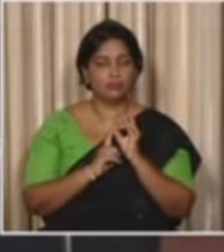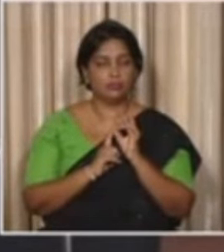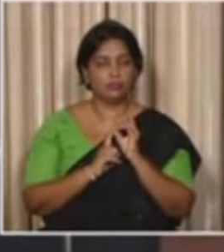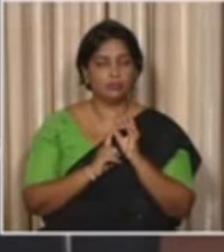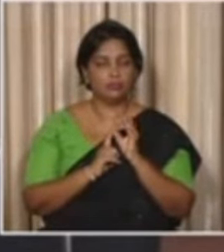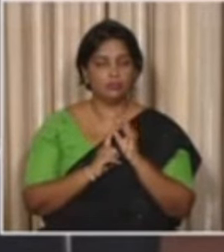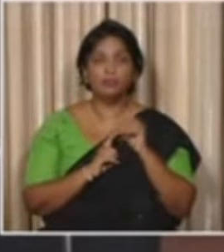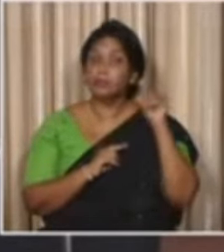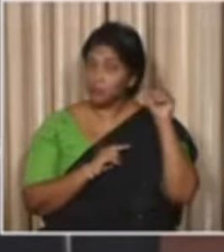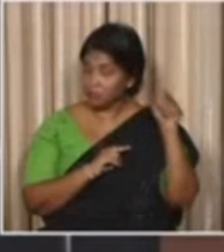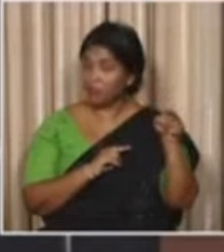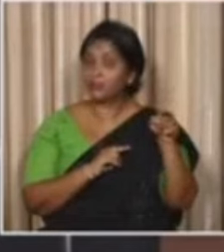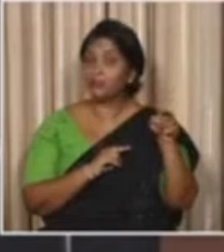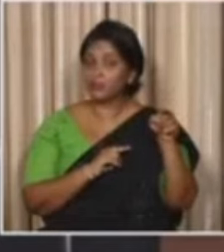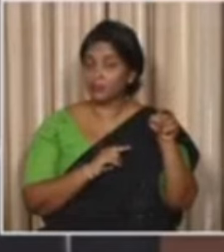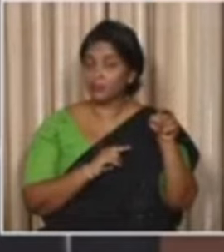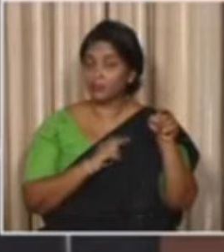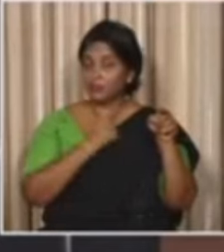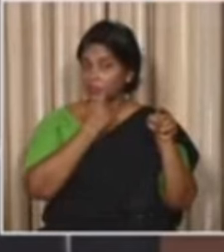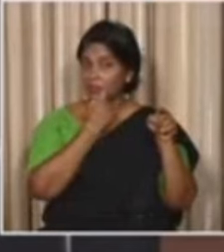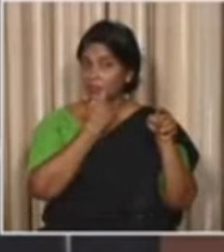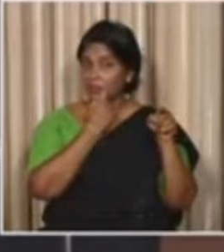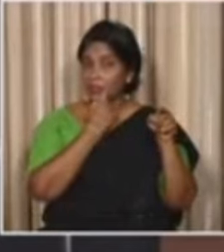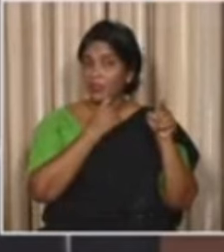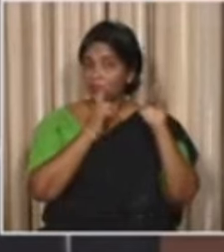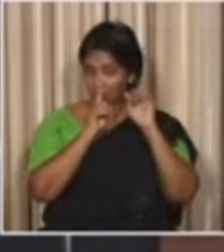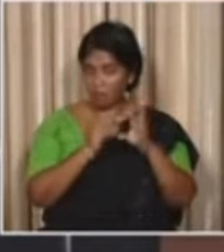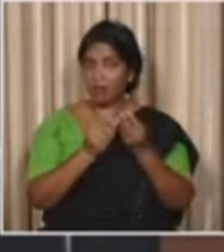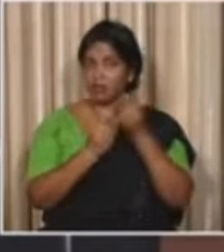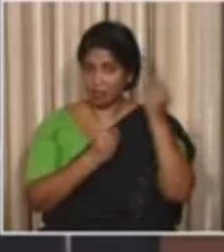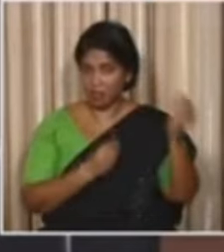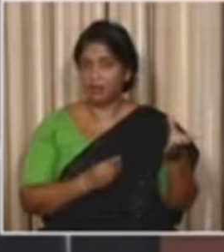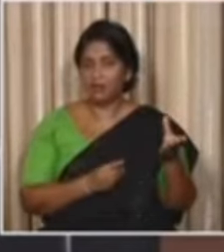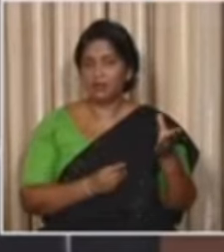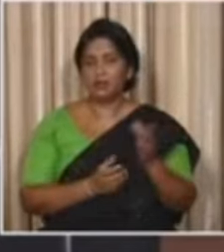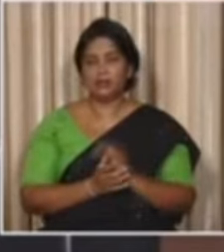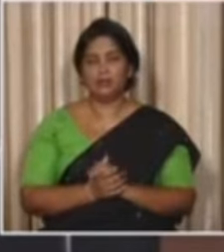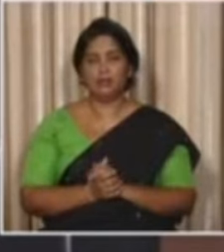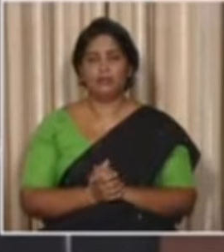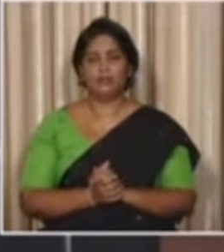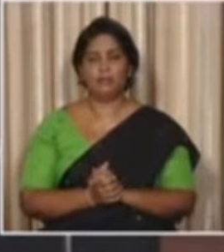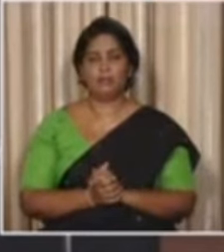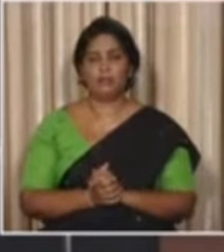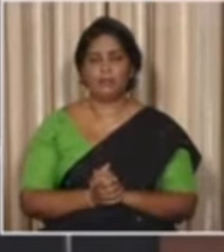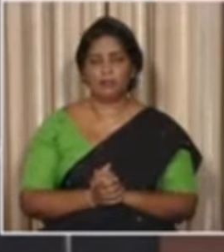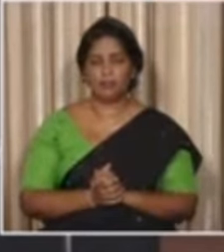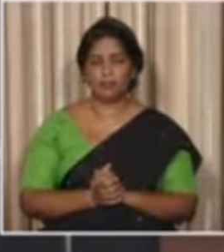දැන් ඒ අයටත් මේ මේ මේ මේ වාසිය දෙනවද